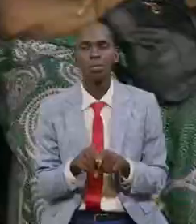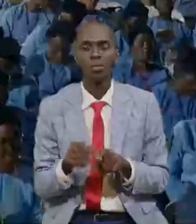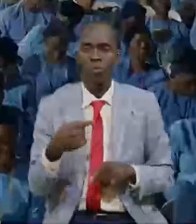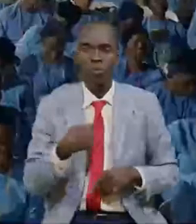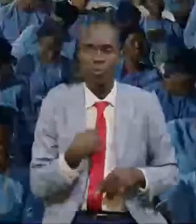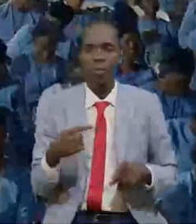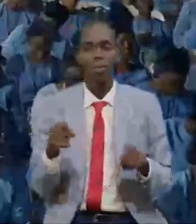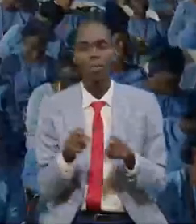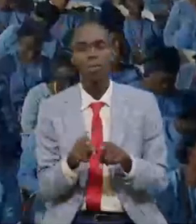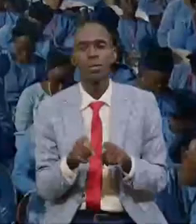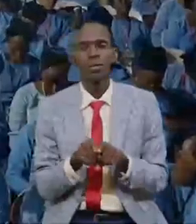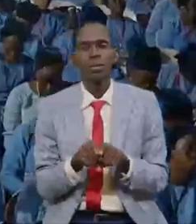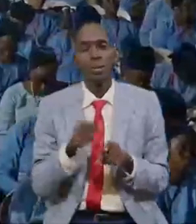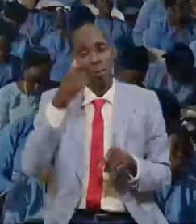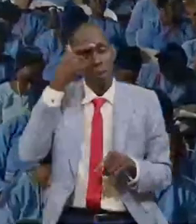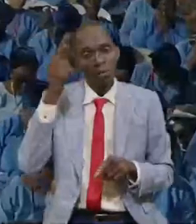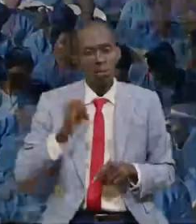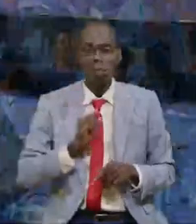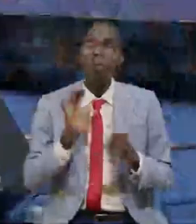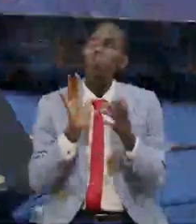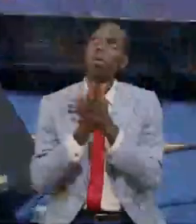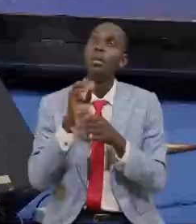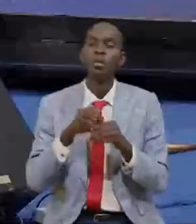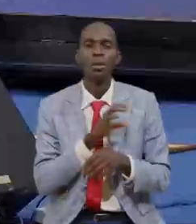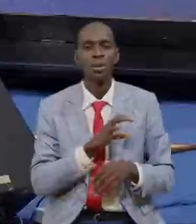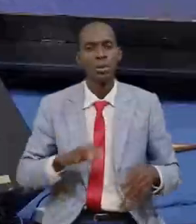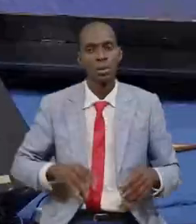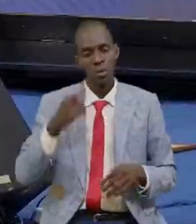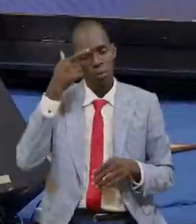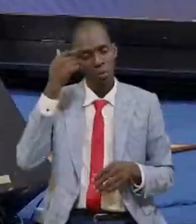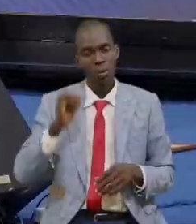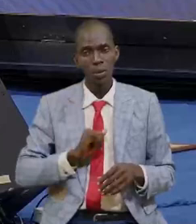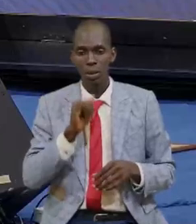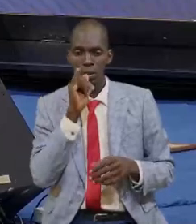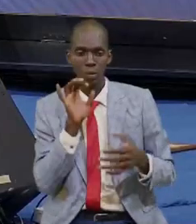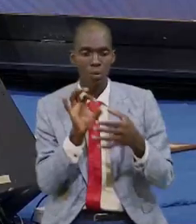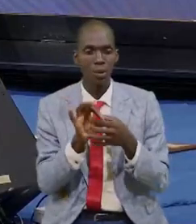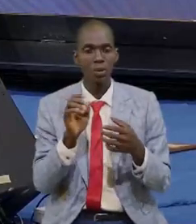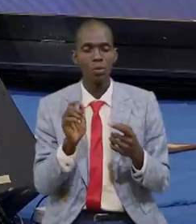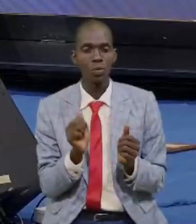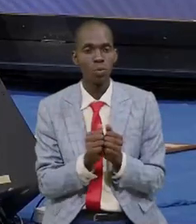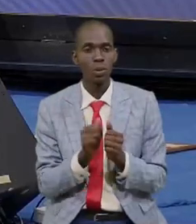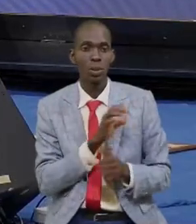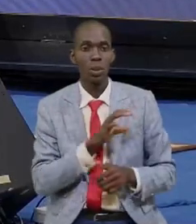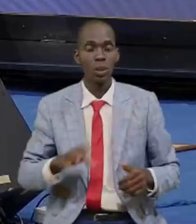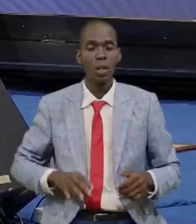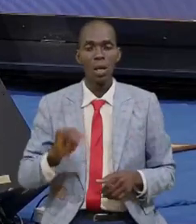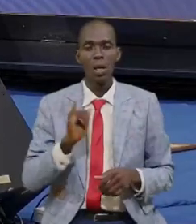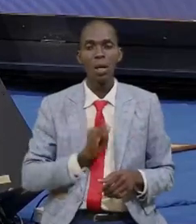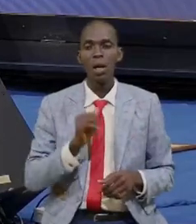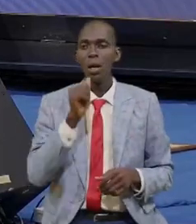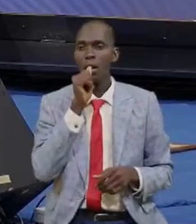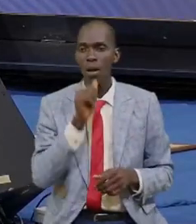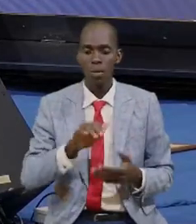Moi aussi, parce que je crois en Christ, parce que je suis uni à Christ, moi aussi, je